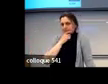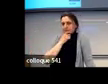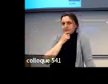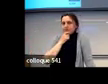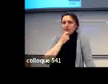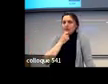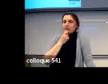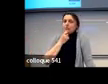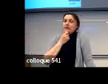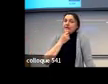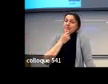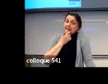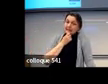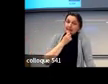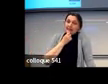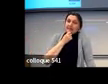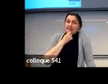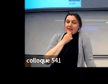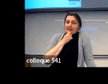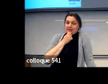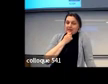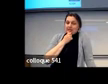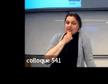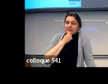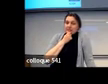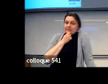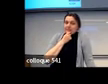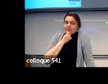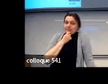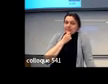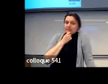francophones qui soient impliqués.